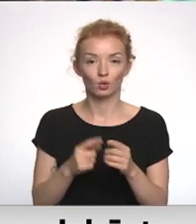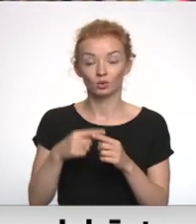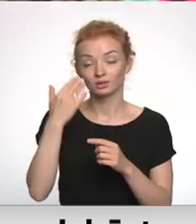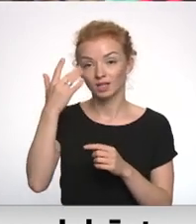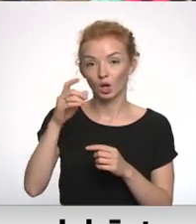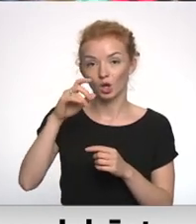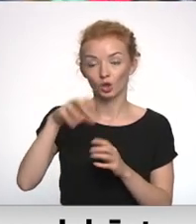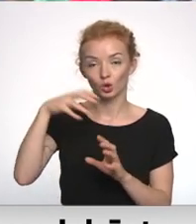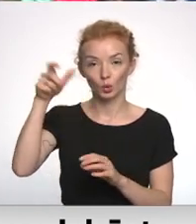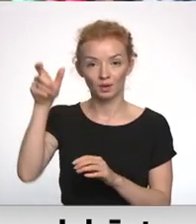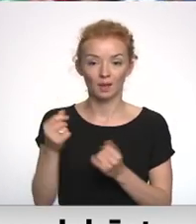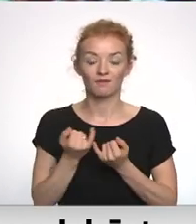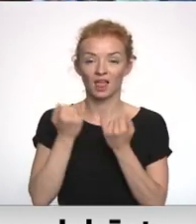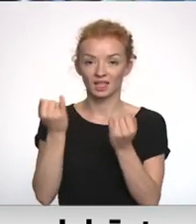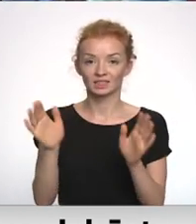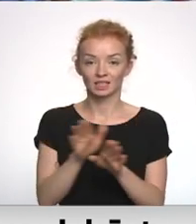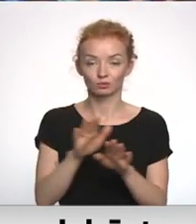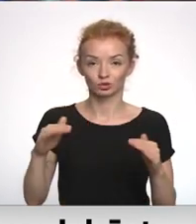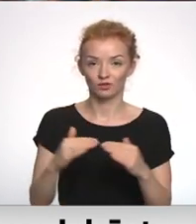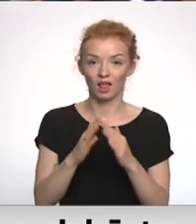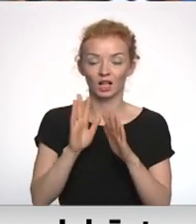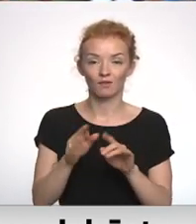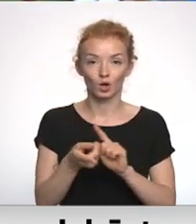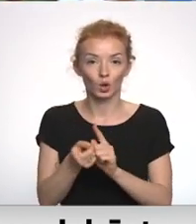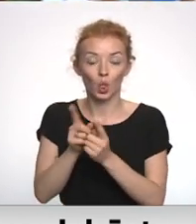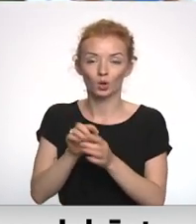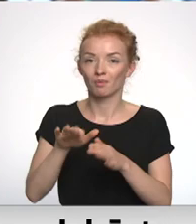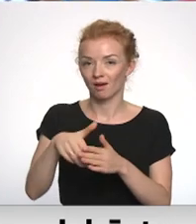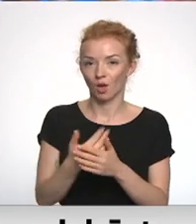Dūmiņam veltītie dziesmu svētki varētu kļūt par jaunu